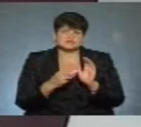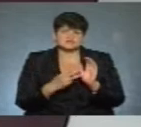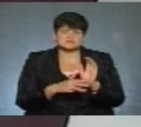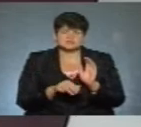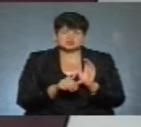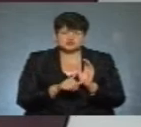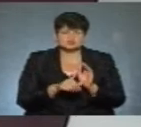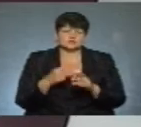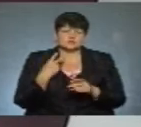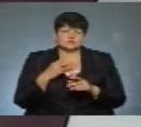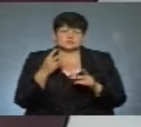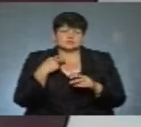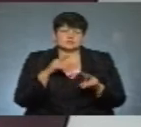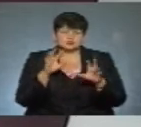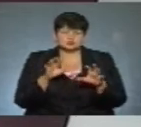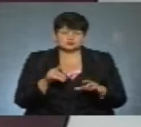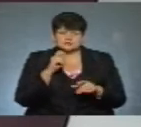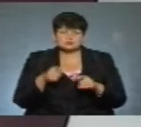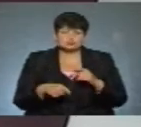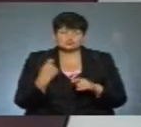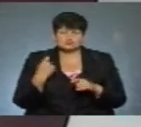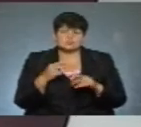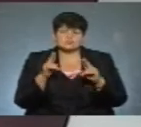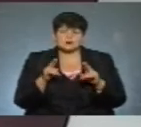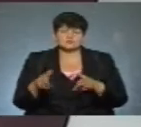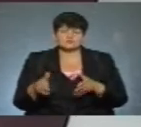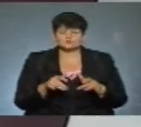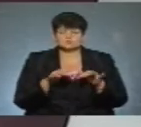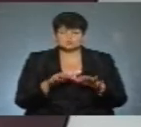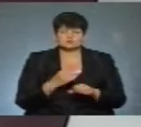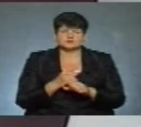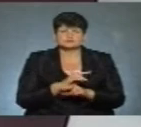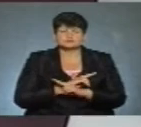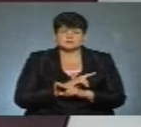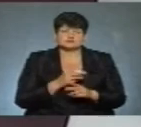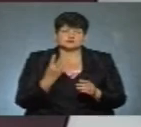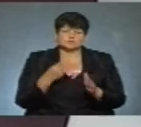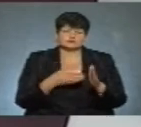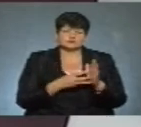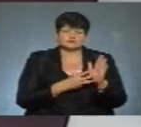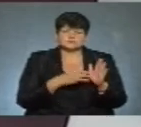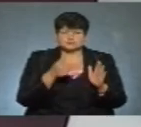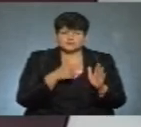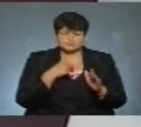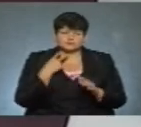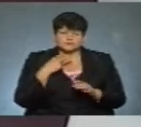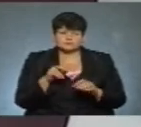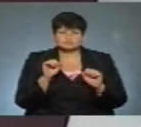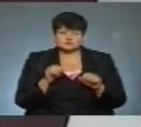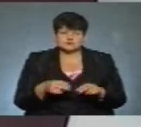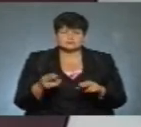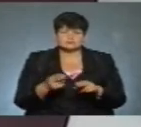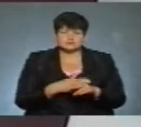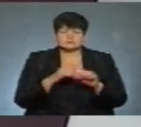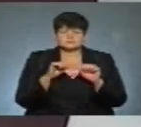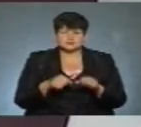порушення правил безпеки дорожнього руху, що спричинило смерть. Вона передбачає від 3 до 8 років ув'язнення з можливим позбавленням